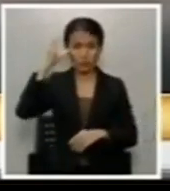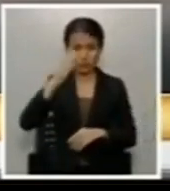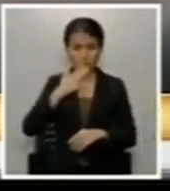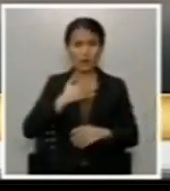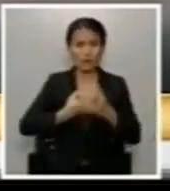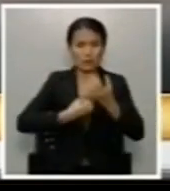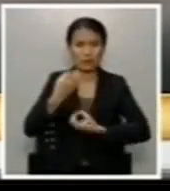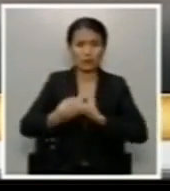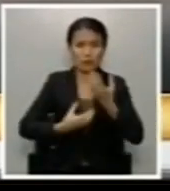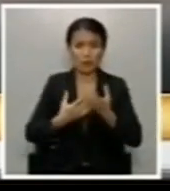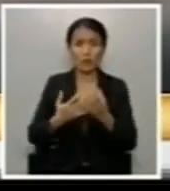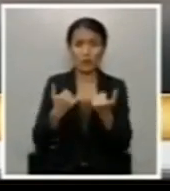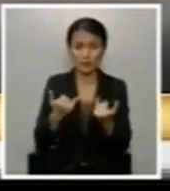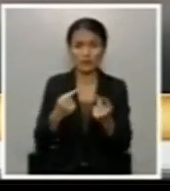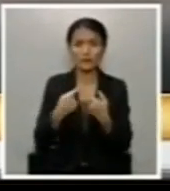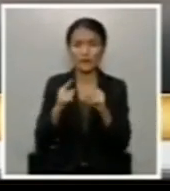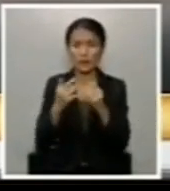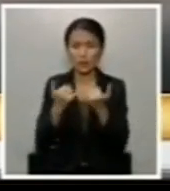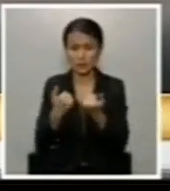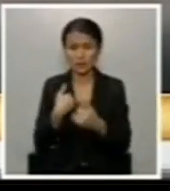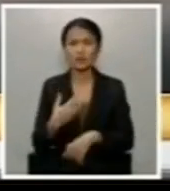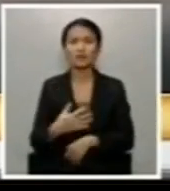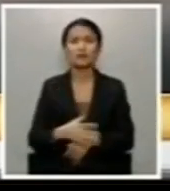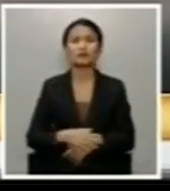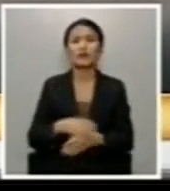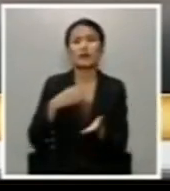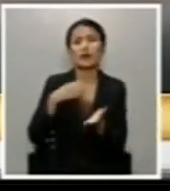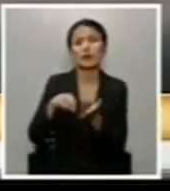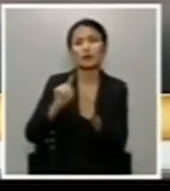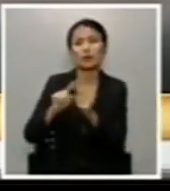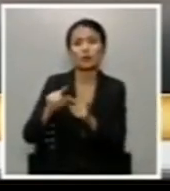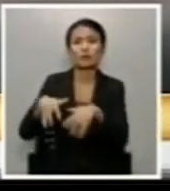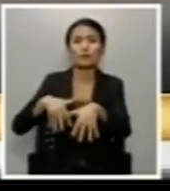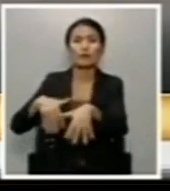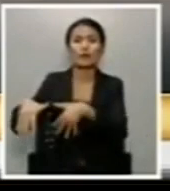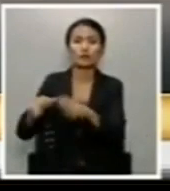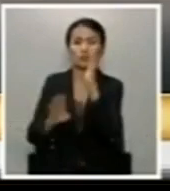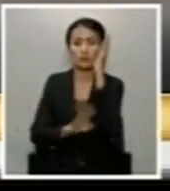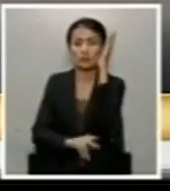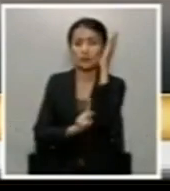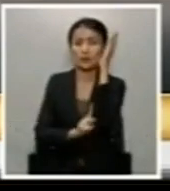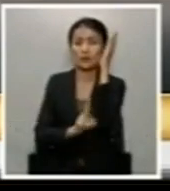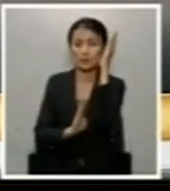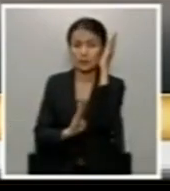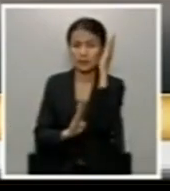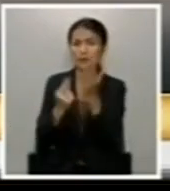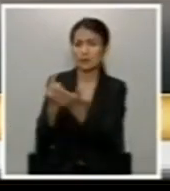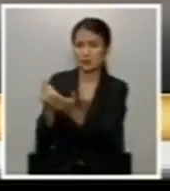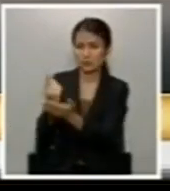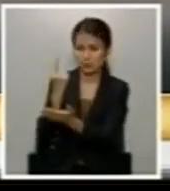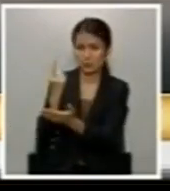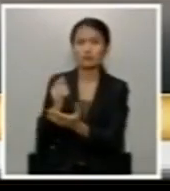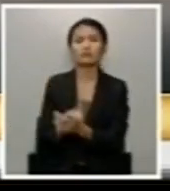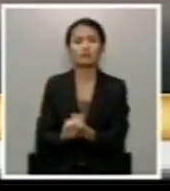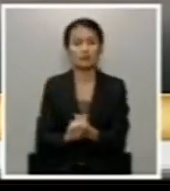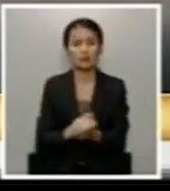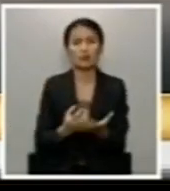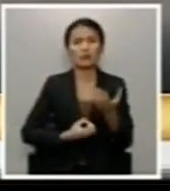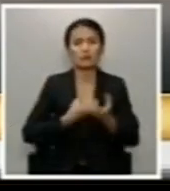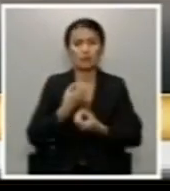พูดให้ขอร้องทุกท่านในที่นี้ช่วยกันสนับสนุนให้มีการศึกษาที่เป็นธ